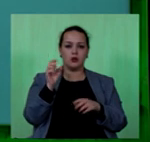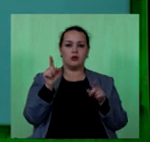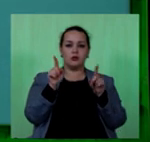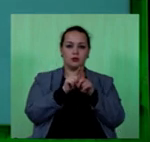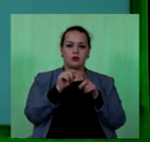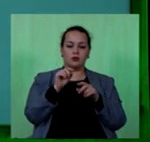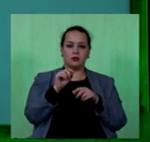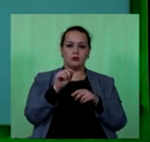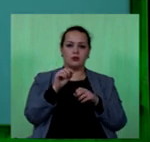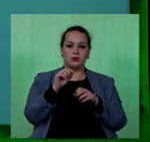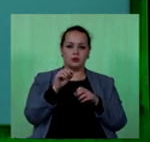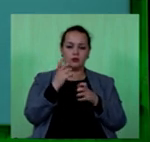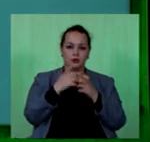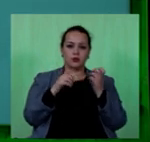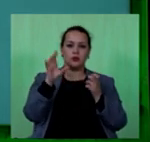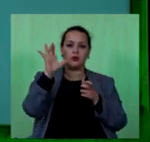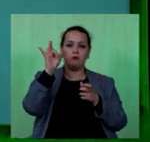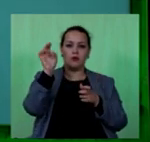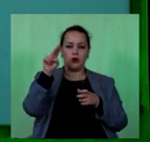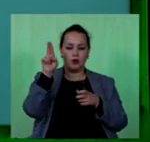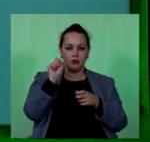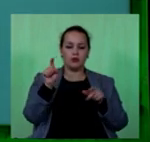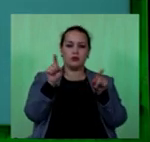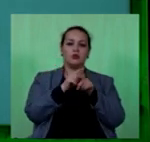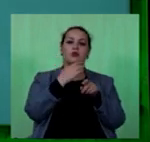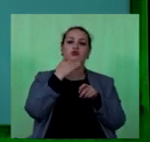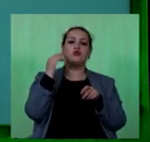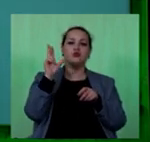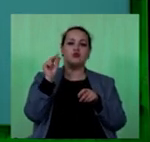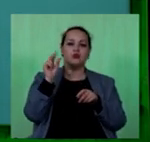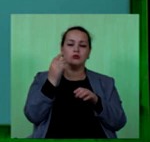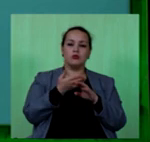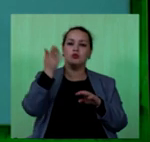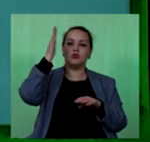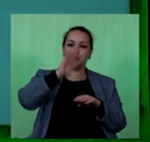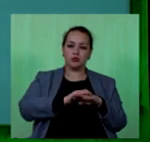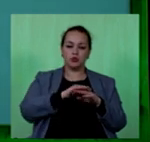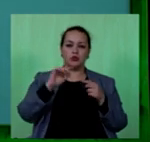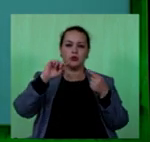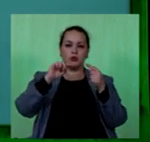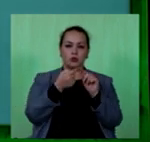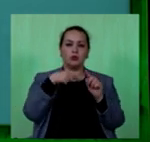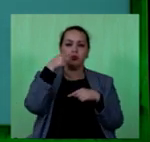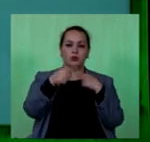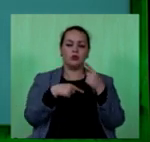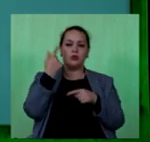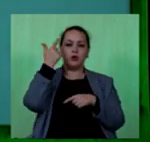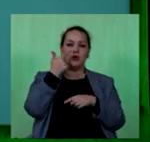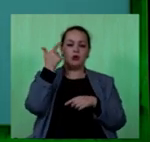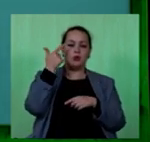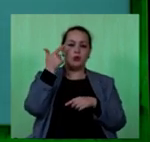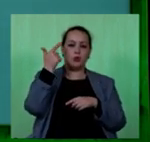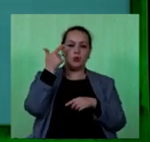забудьте множественного числа легкие антоним тяжелые следующие голубое небо